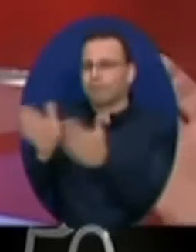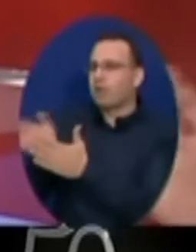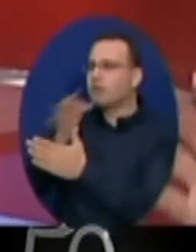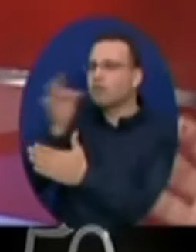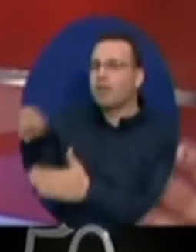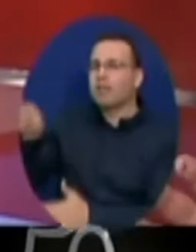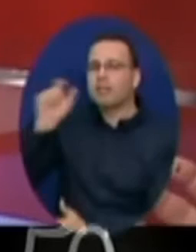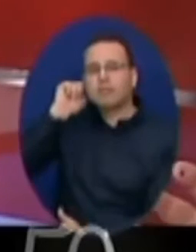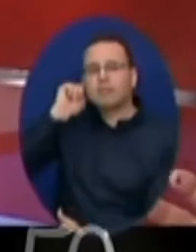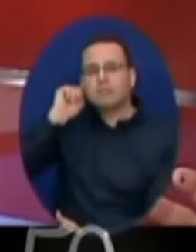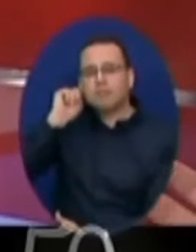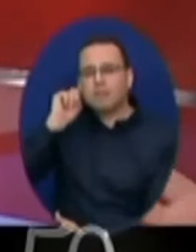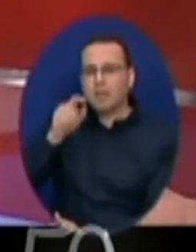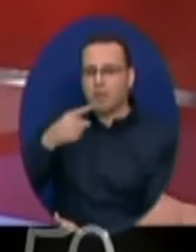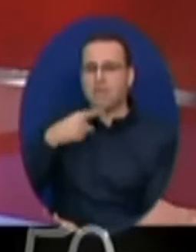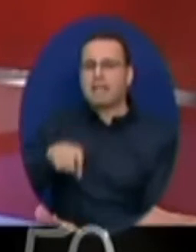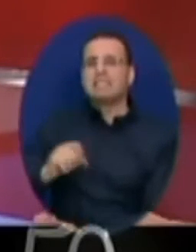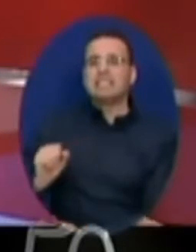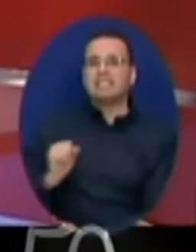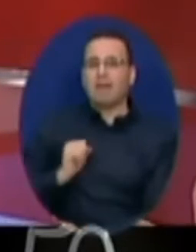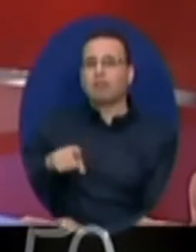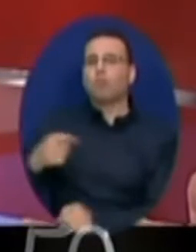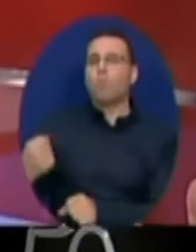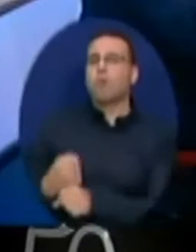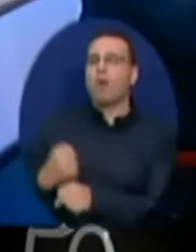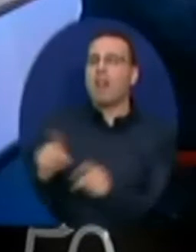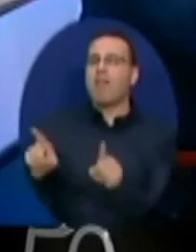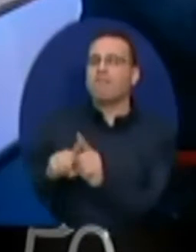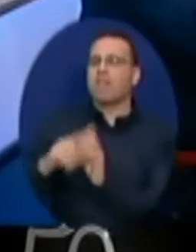צבא שפועל לפי דיני המלחמה, אפשר להגדיר אותו מוסרי.